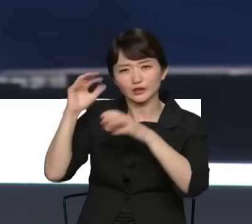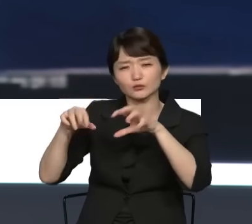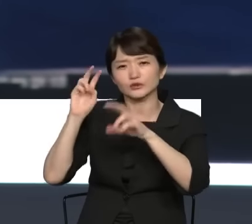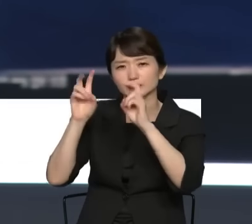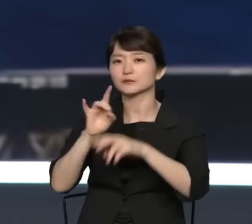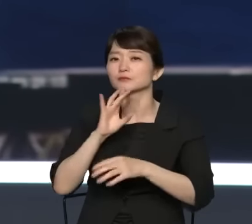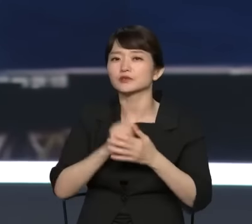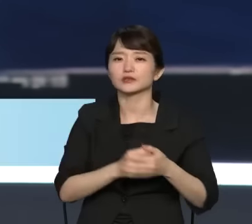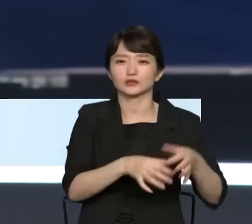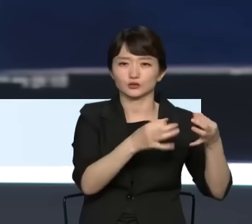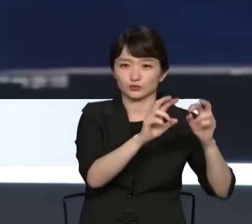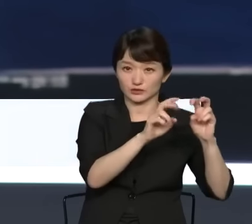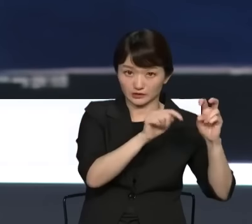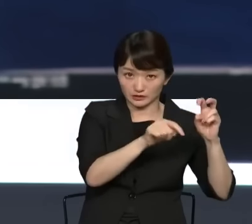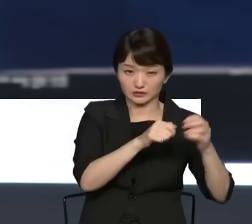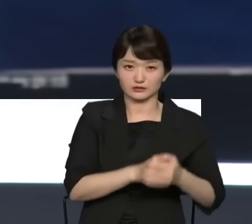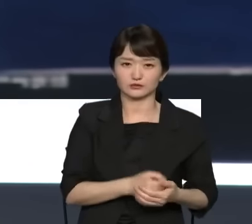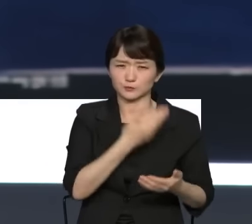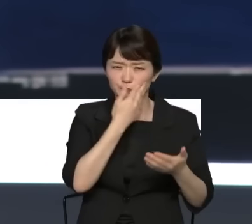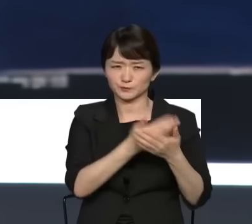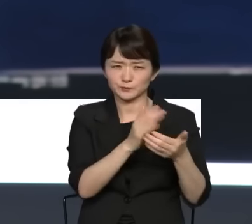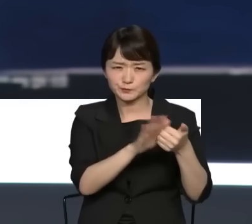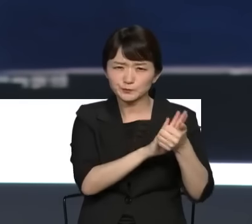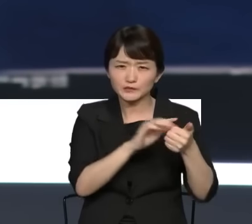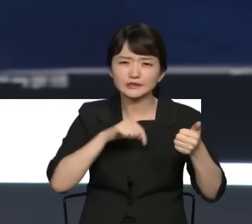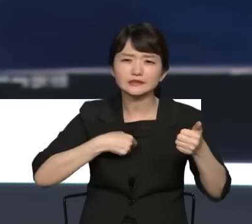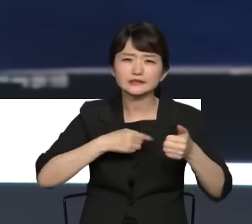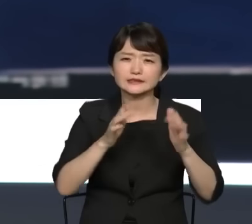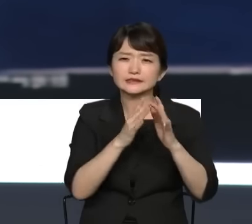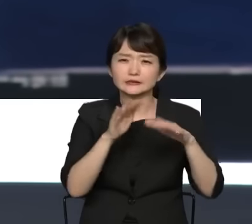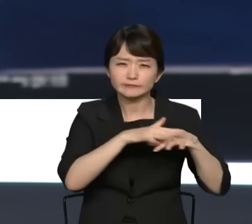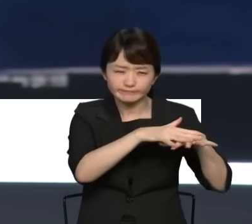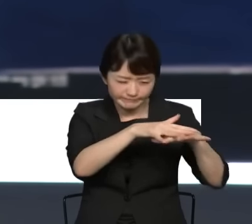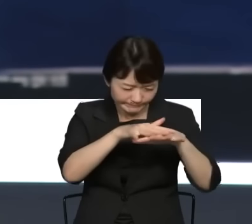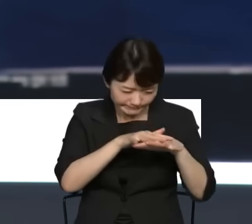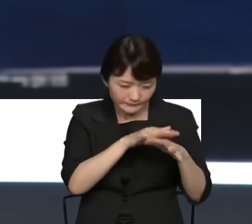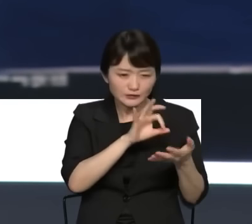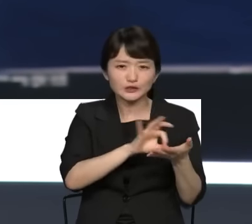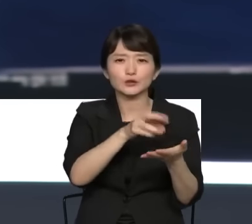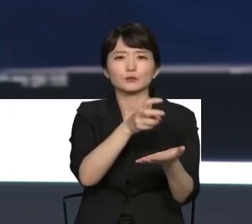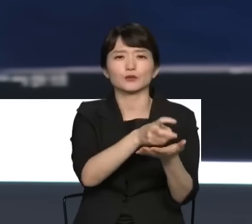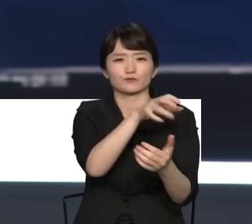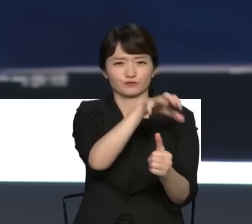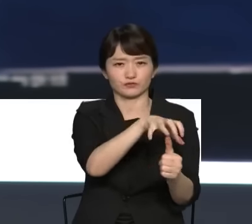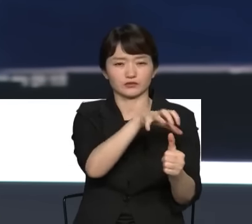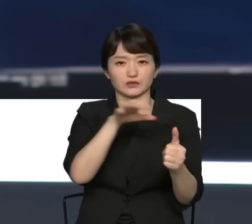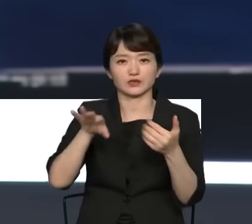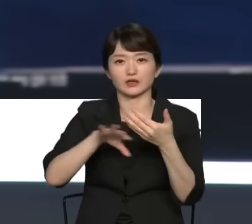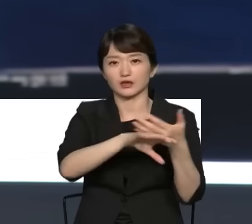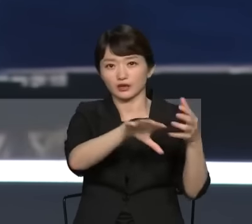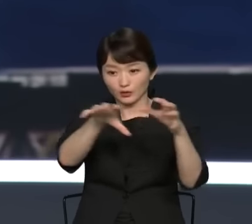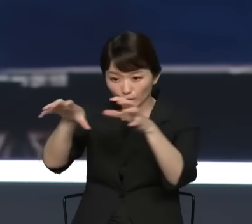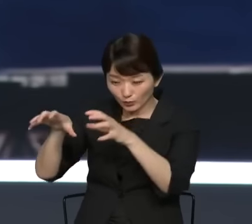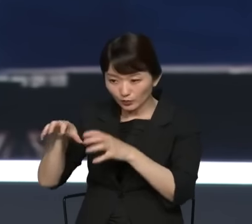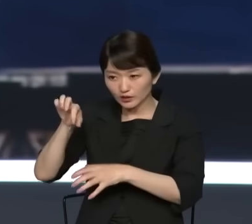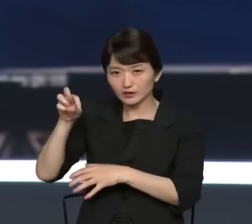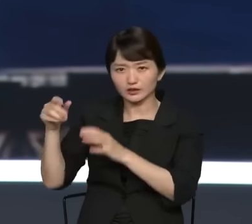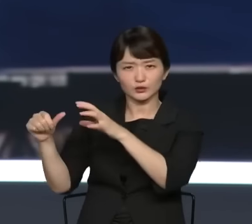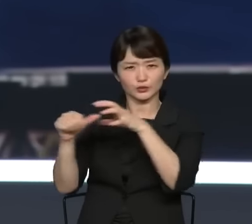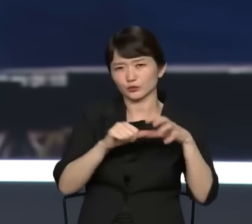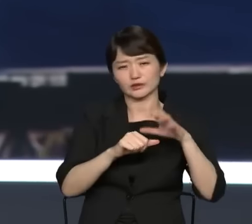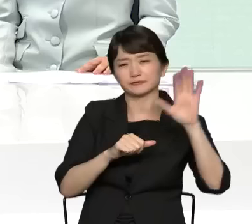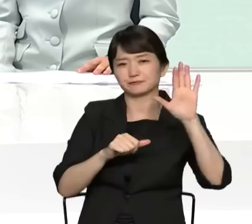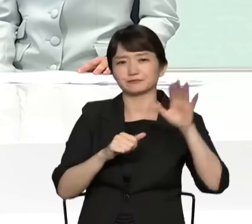또 금융 회사의 경우에는 핵심 서비스를 자체 인터넷망을 써야 하는 규제가 있어 거의 외부 클라우드를 사용하지 않고